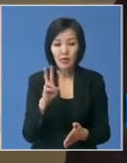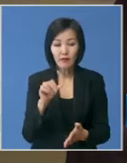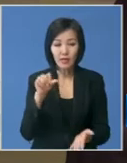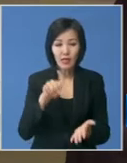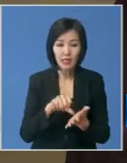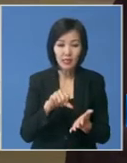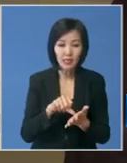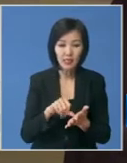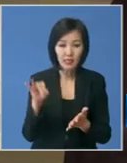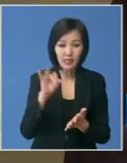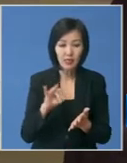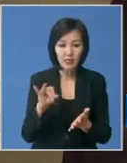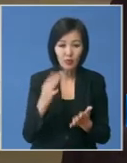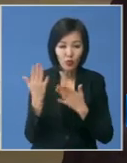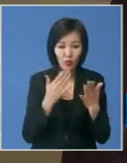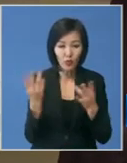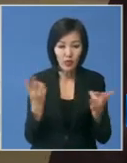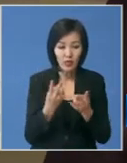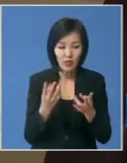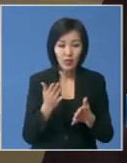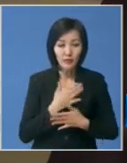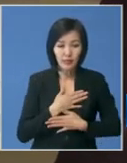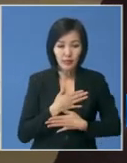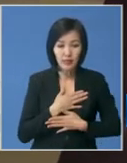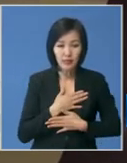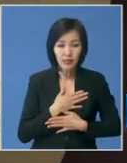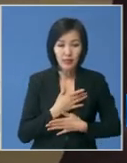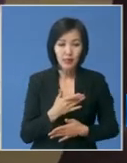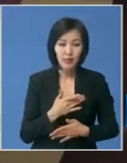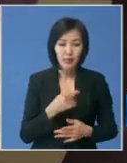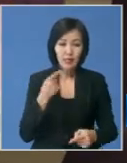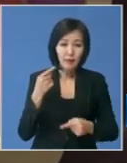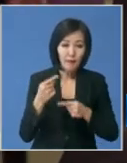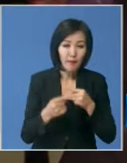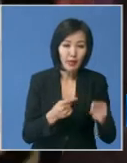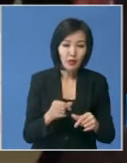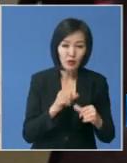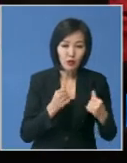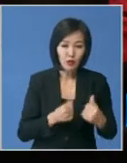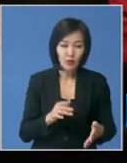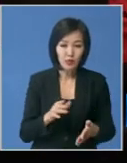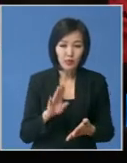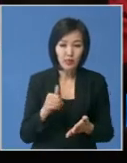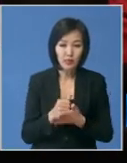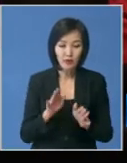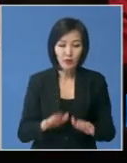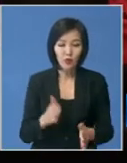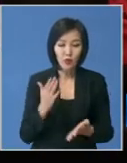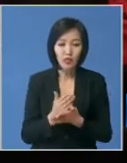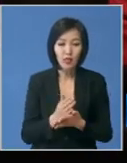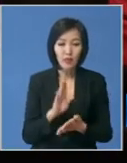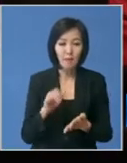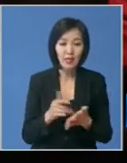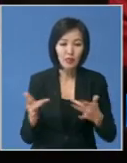қатысқан адамдардың тарихын өте жетік білу керек. Бұл біздің мәңгі мына жүрегіміздегі жазылған біздің паспортымыз іспеттес. Қойылымдағы басты рөлді